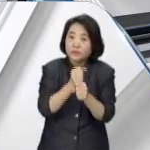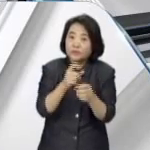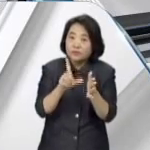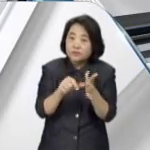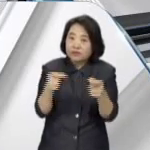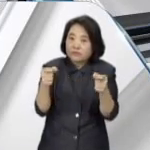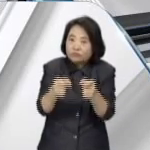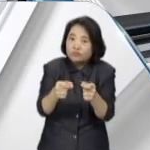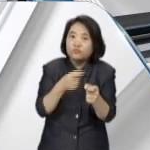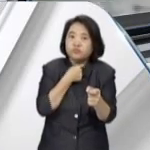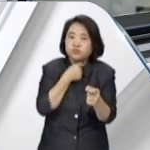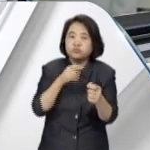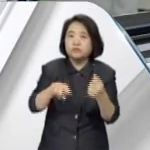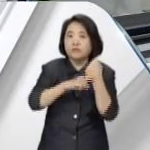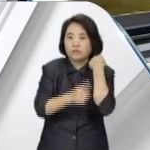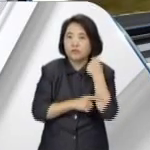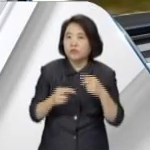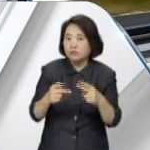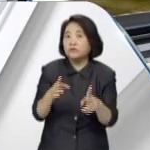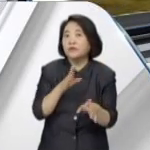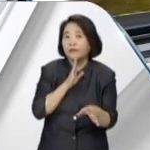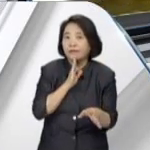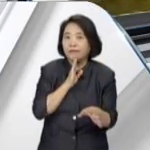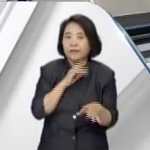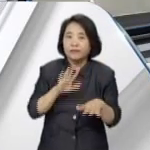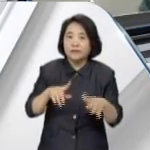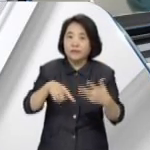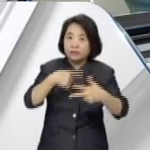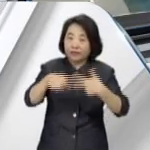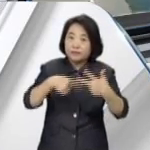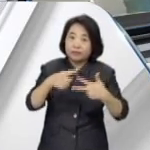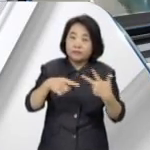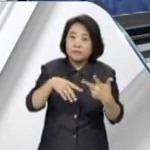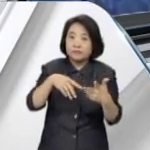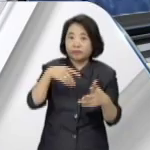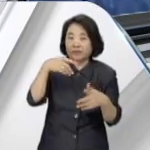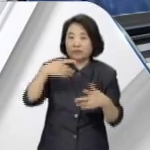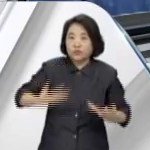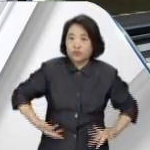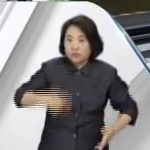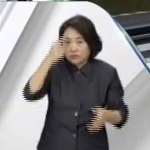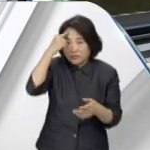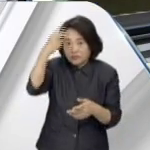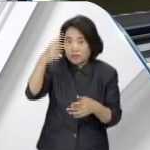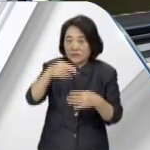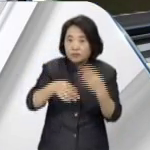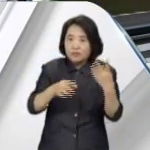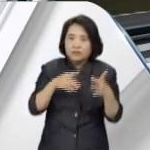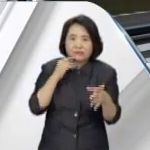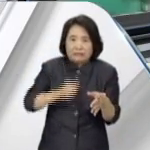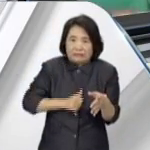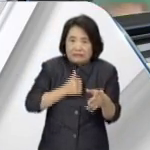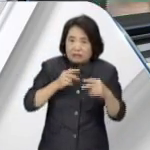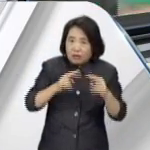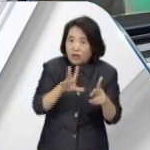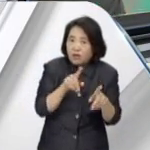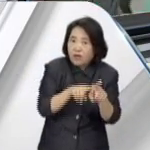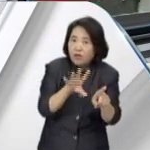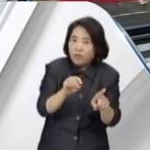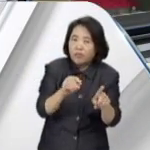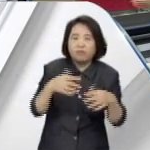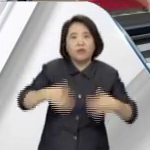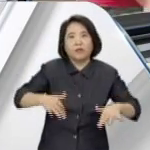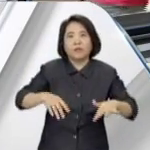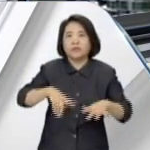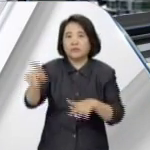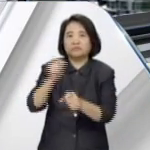劳动部的去年五月通过工代公司修法，我一只礼拜了两年的制度上么同步调整，